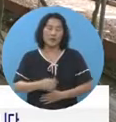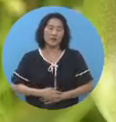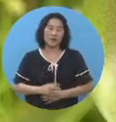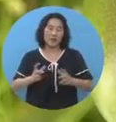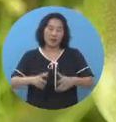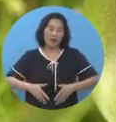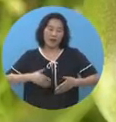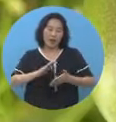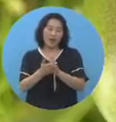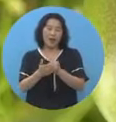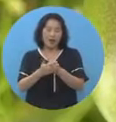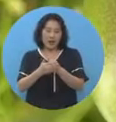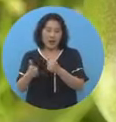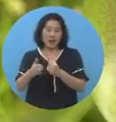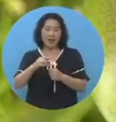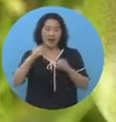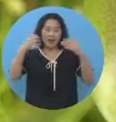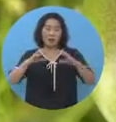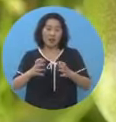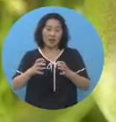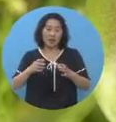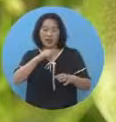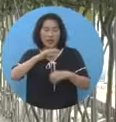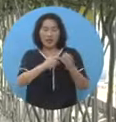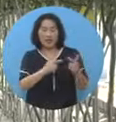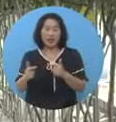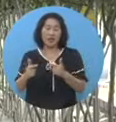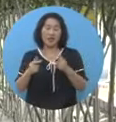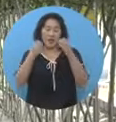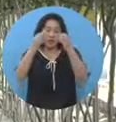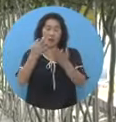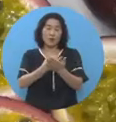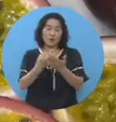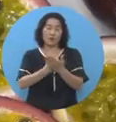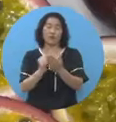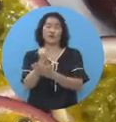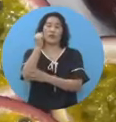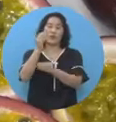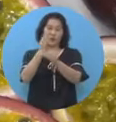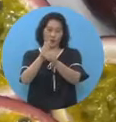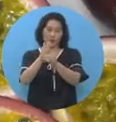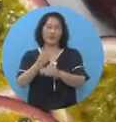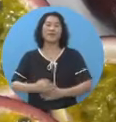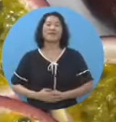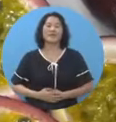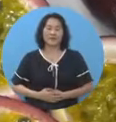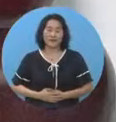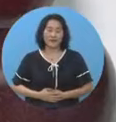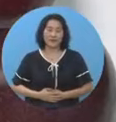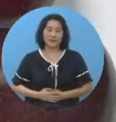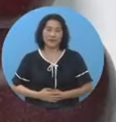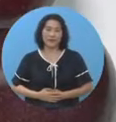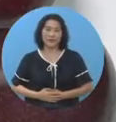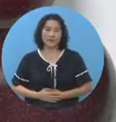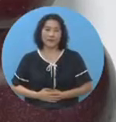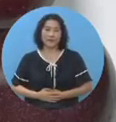기여하겠습니다. 지구온난화의 영향으로 열대과일이 과수농가의 새로운 소득원으로 주목받고 있습니다. 생명의 땅